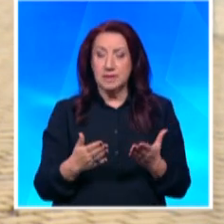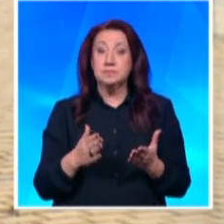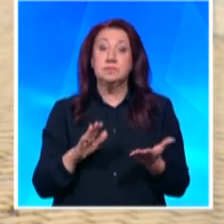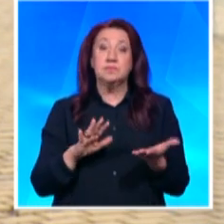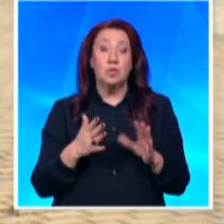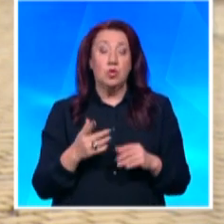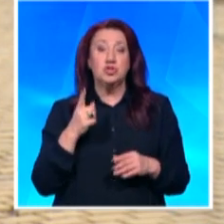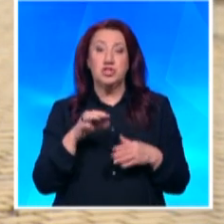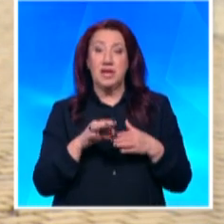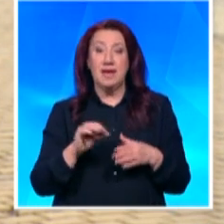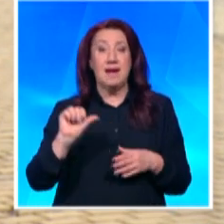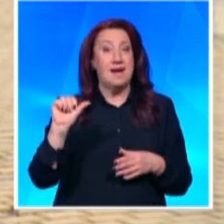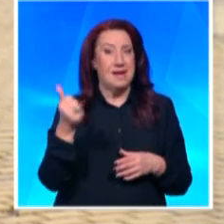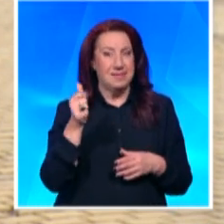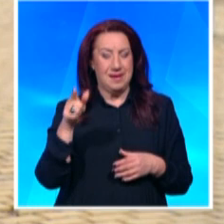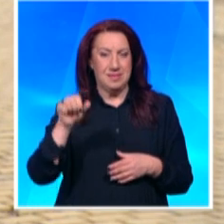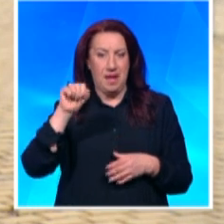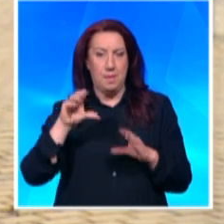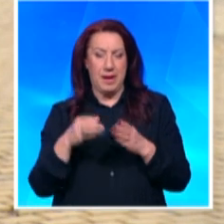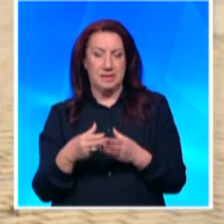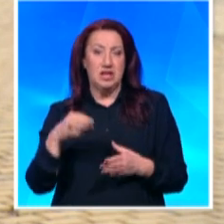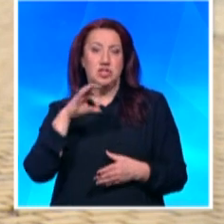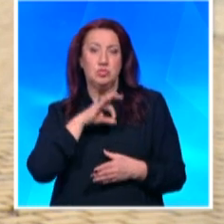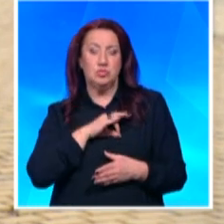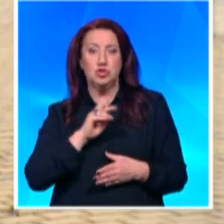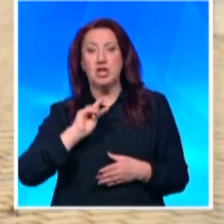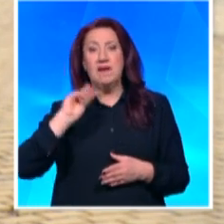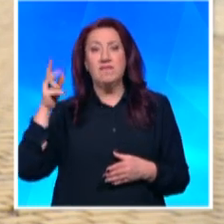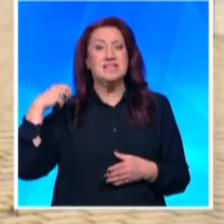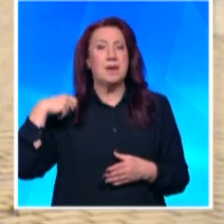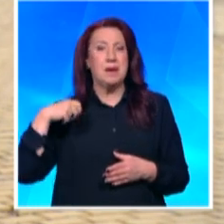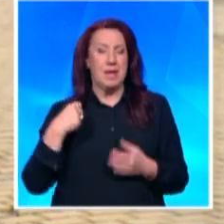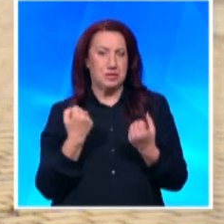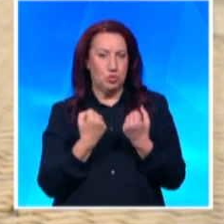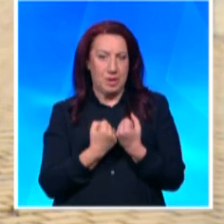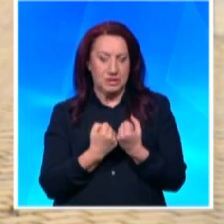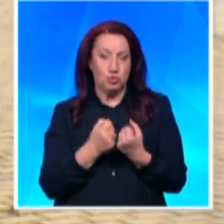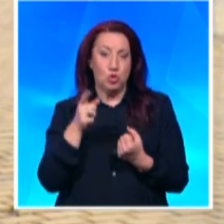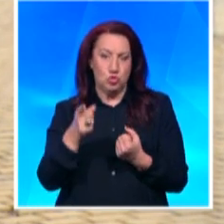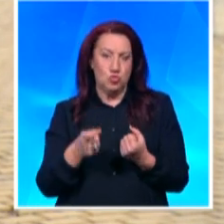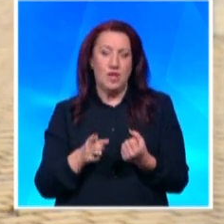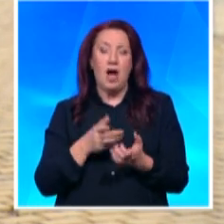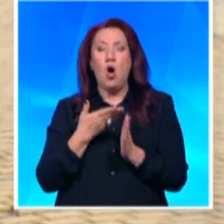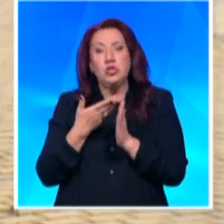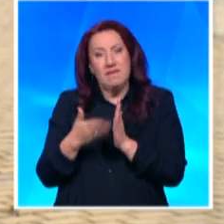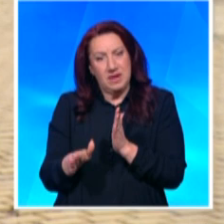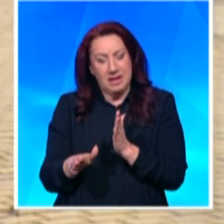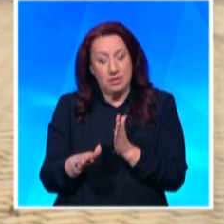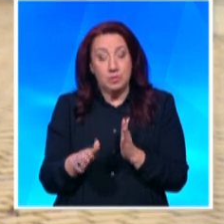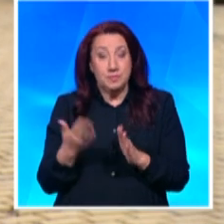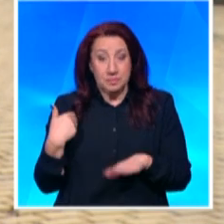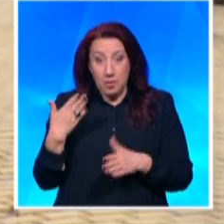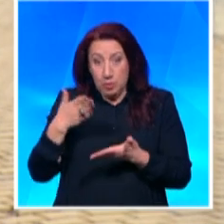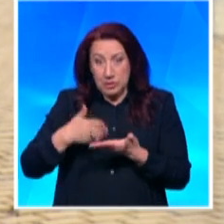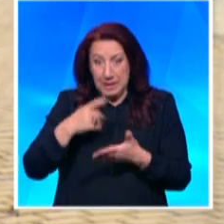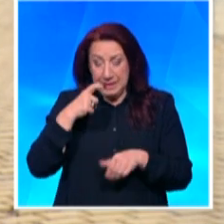на партиите получават вице-премиерски места, този вариант обаче е бил отхвърлен и сега новина от последните секунди. От ГЕРБ